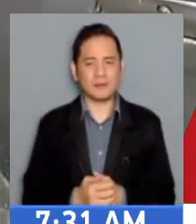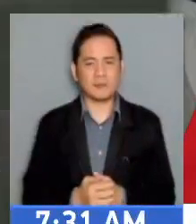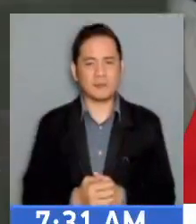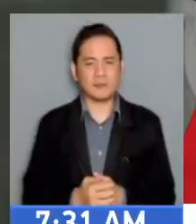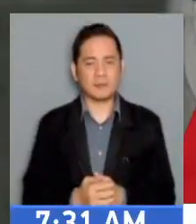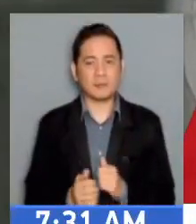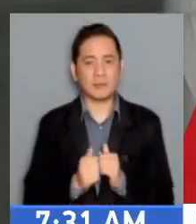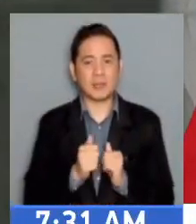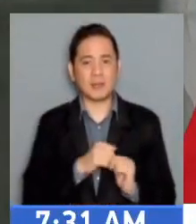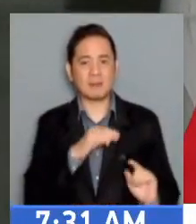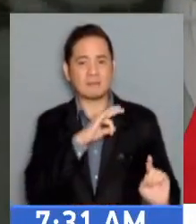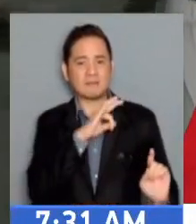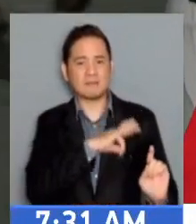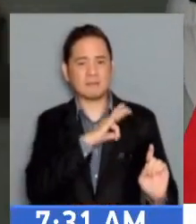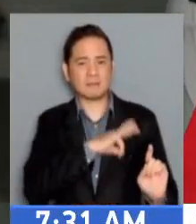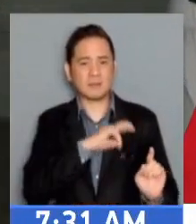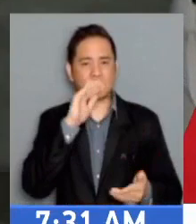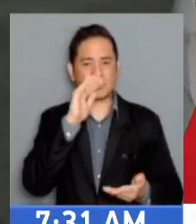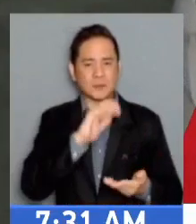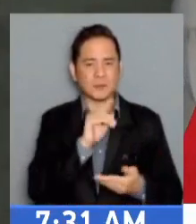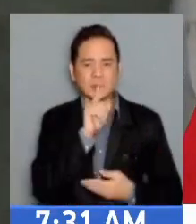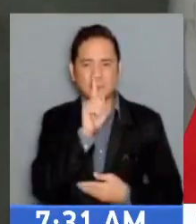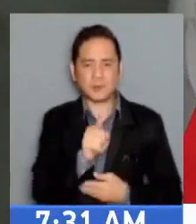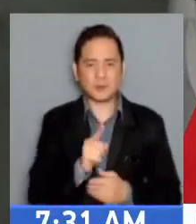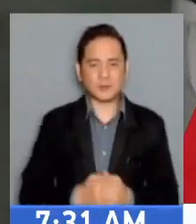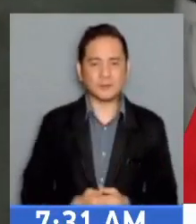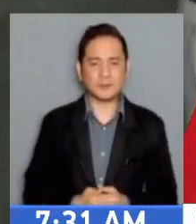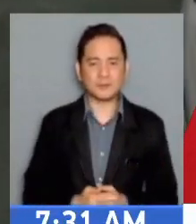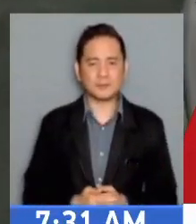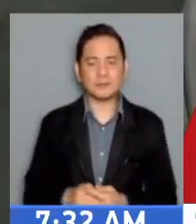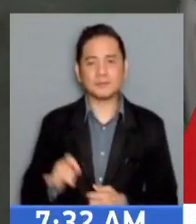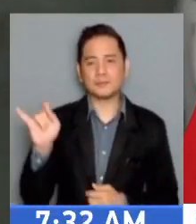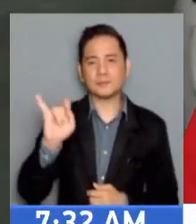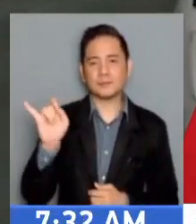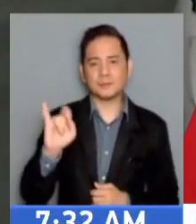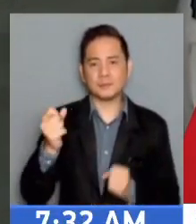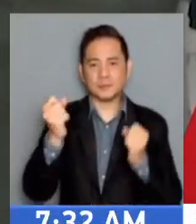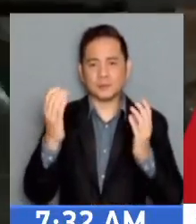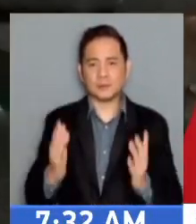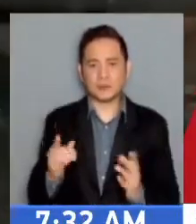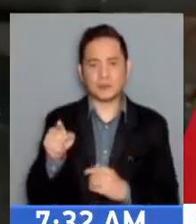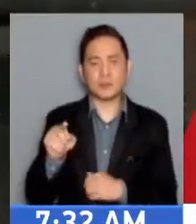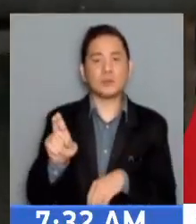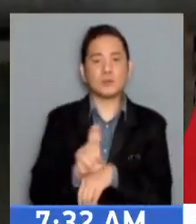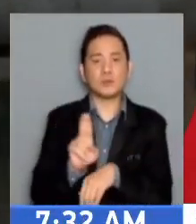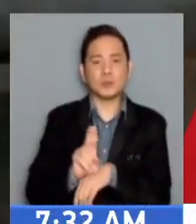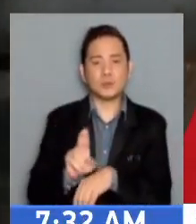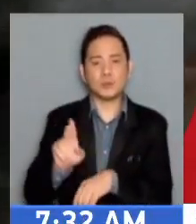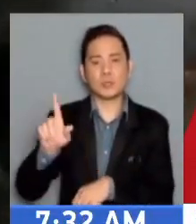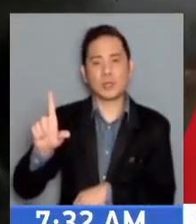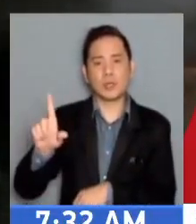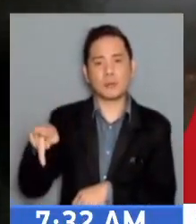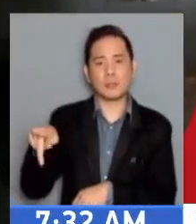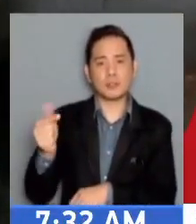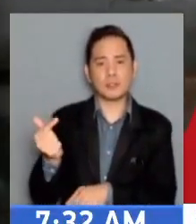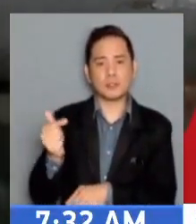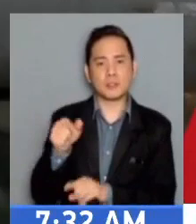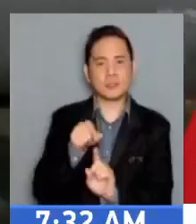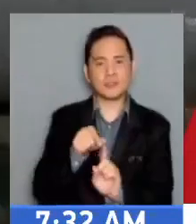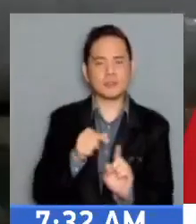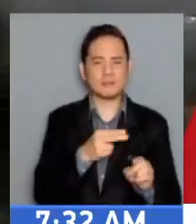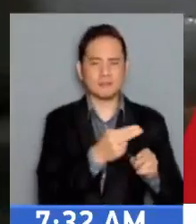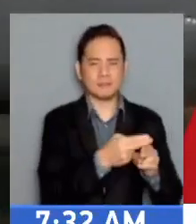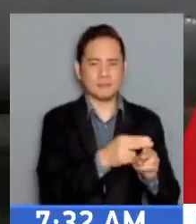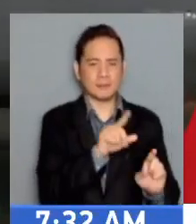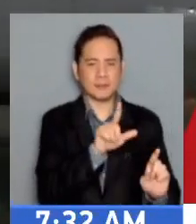nila. Marami-rami ring taxi driver na gumagamit ng auto LPG ang apektado nito. Tulad ni Larry Payumo na nag-aalalang